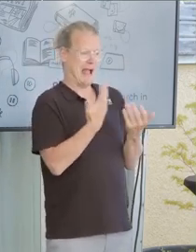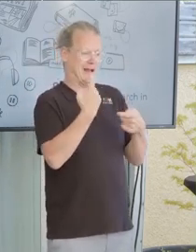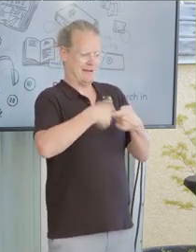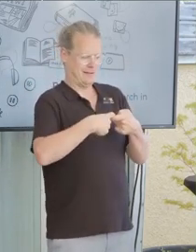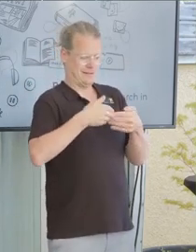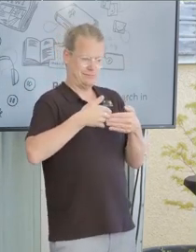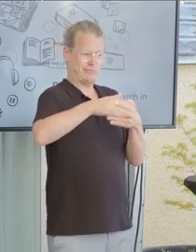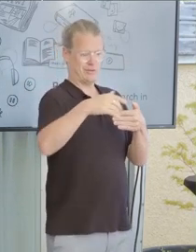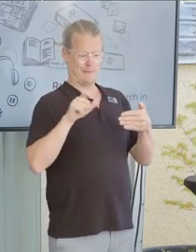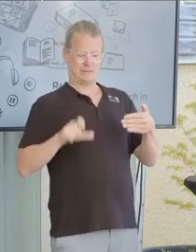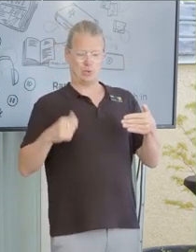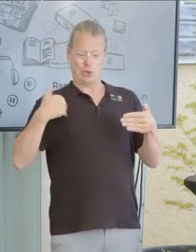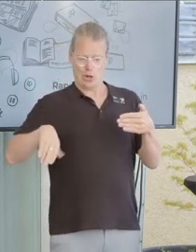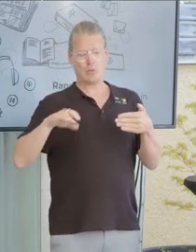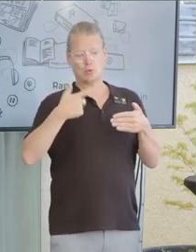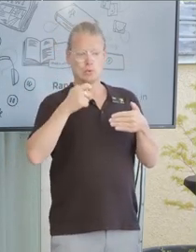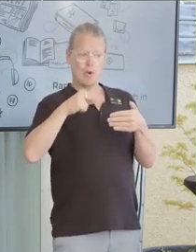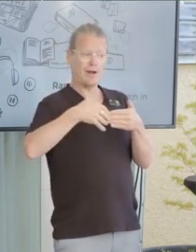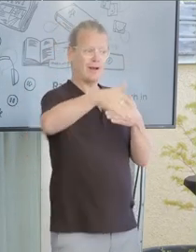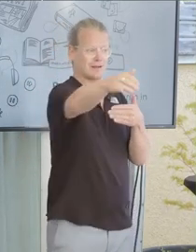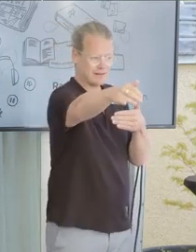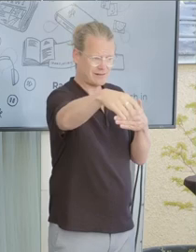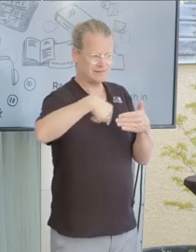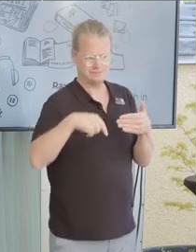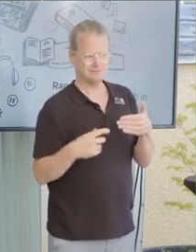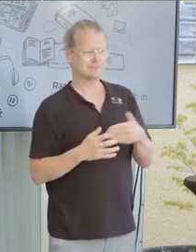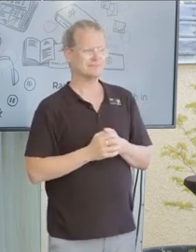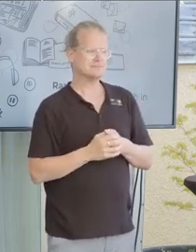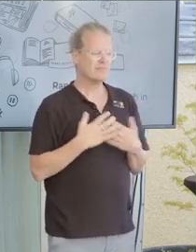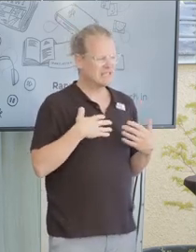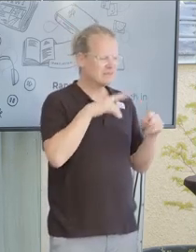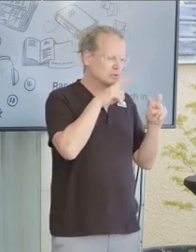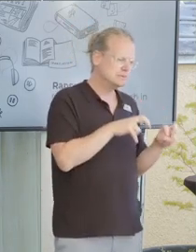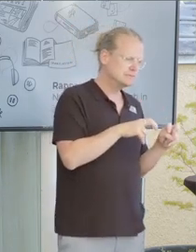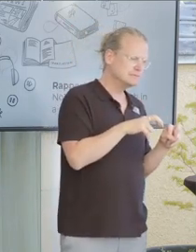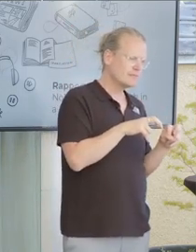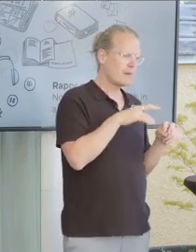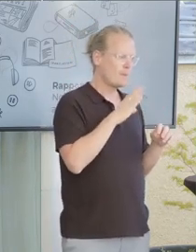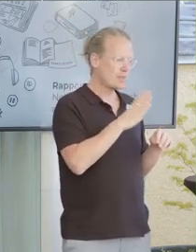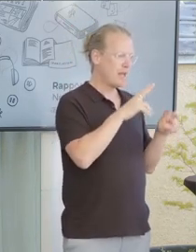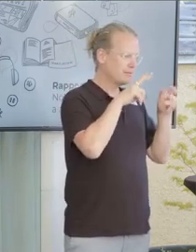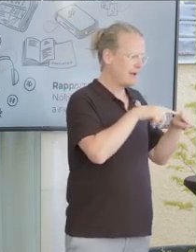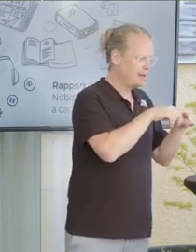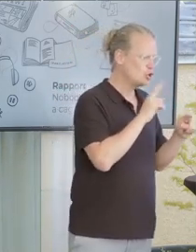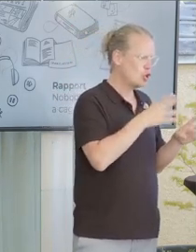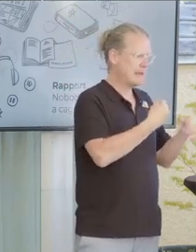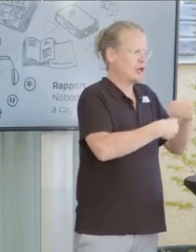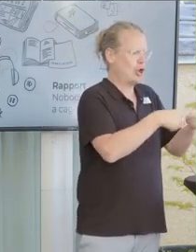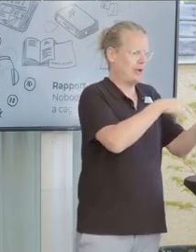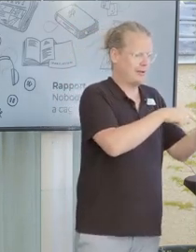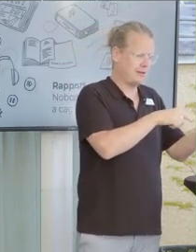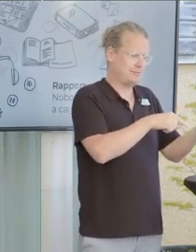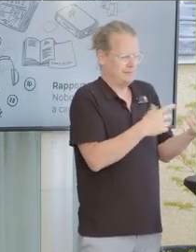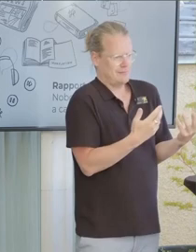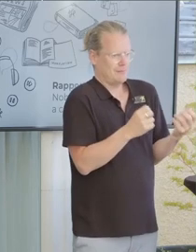så vidare. Men det gör ju att så fort man vill forska på något lite mer modernt material så blir det en